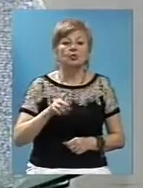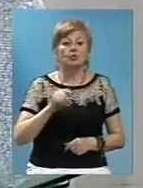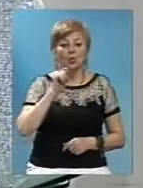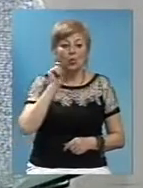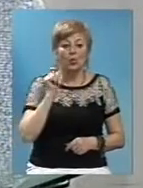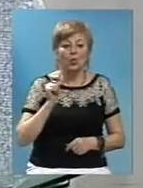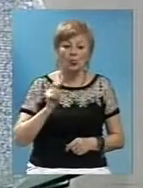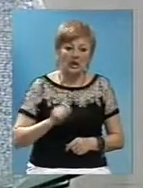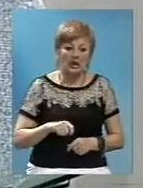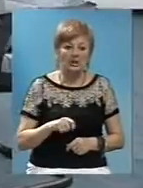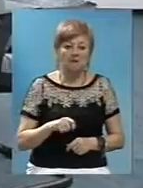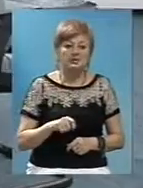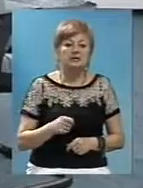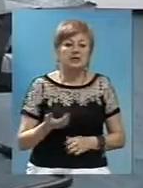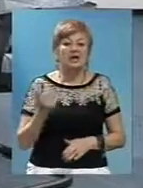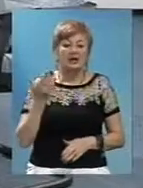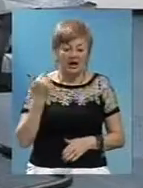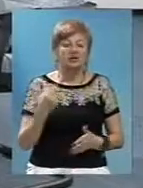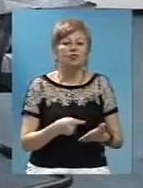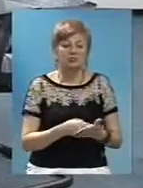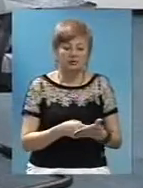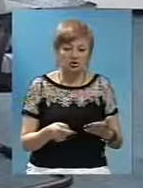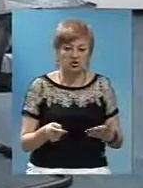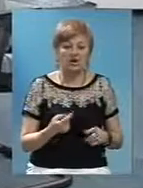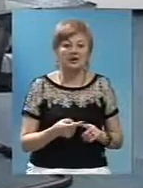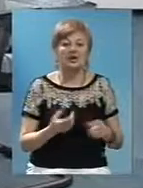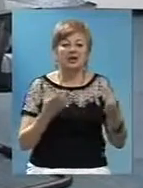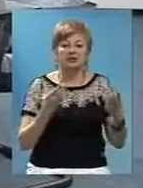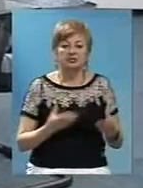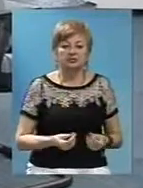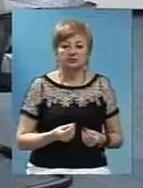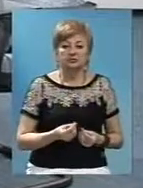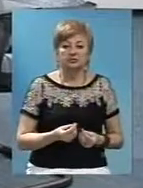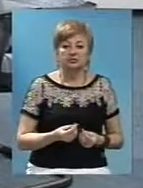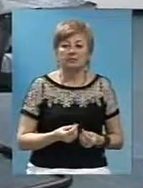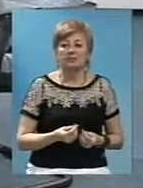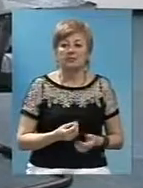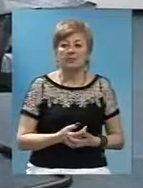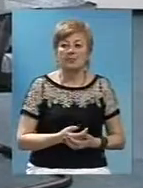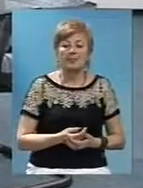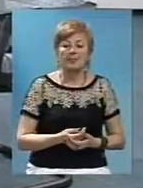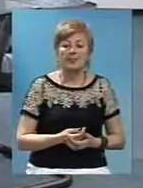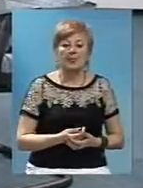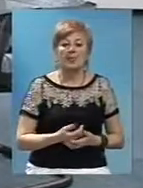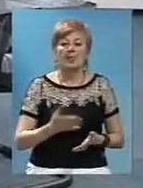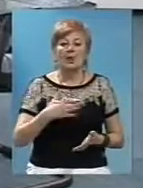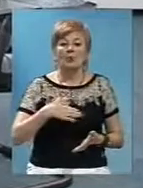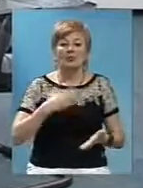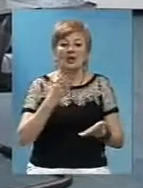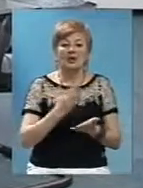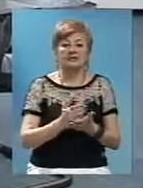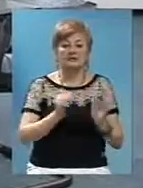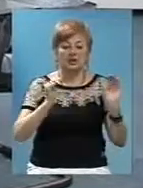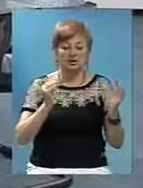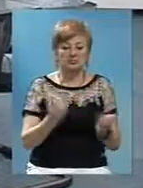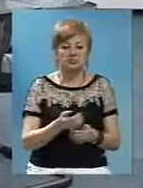різних національностей відзначали цей день, і це відбувалося в таборах ГУЛАГу. І у нас є, я зараз